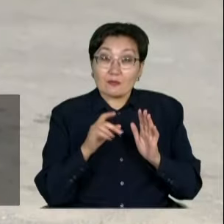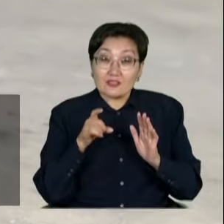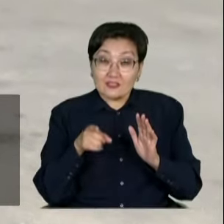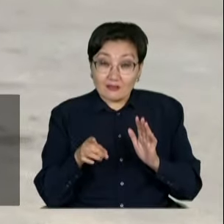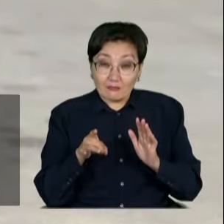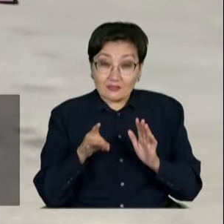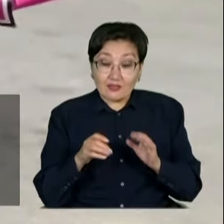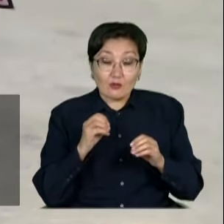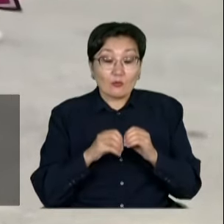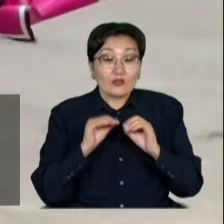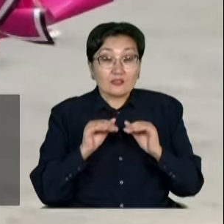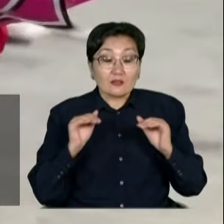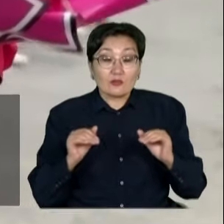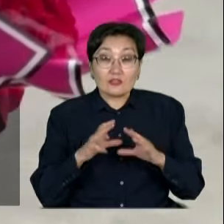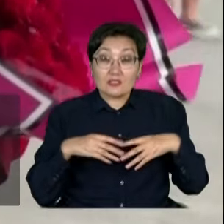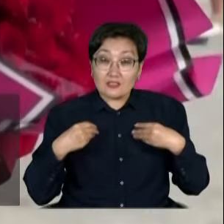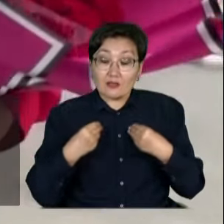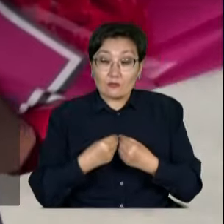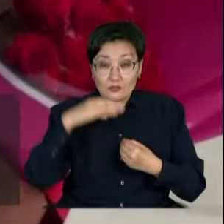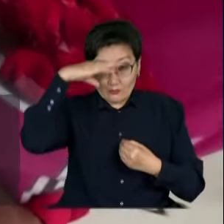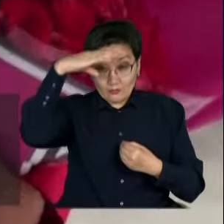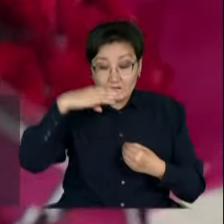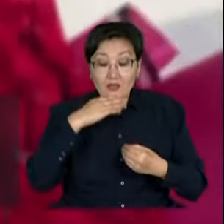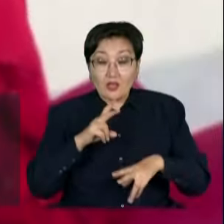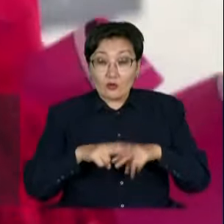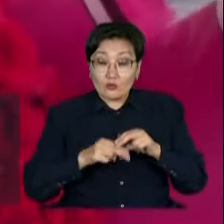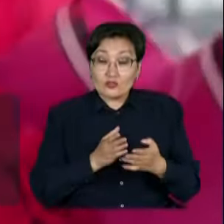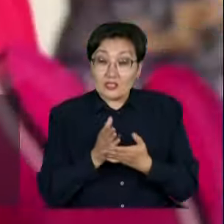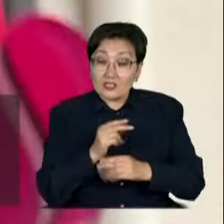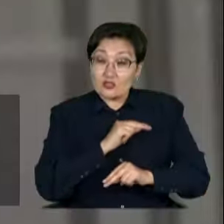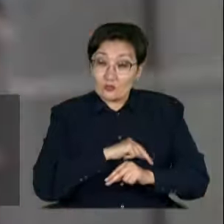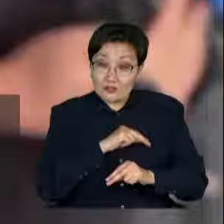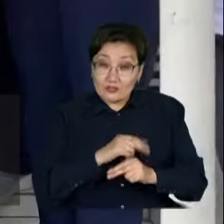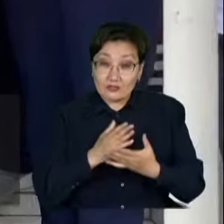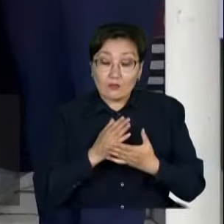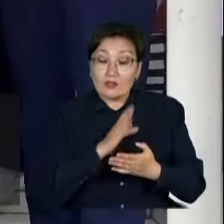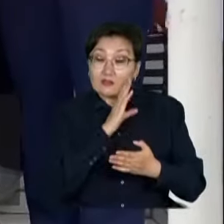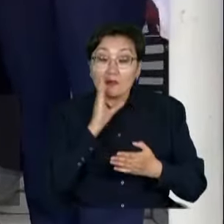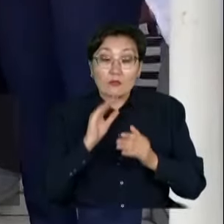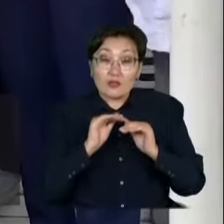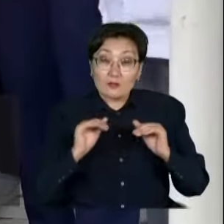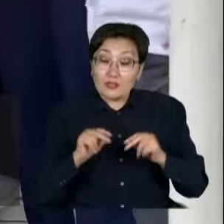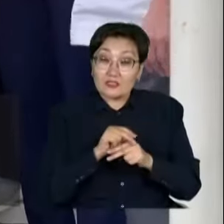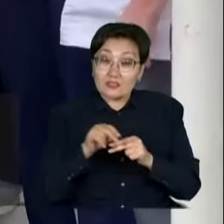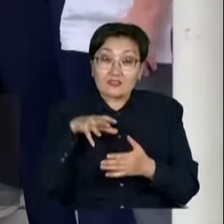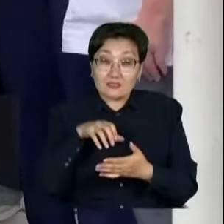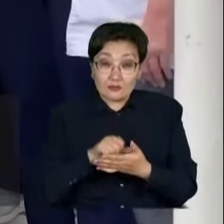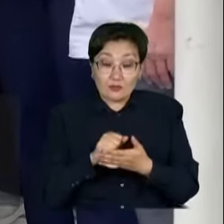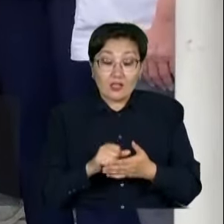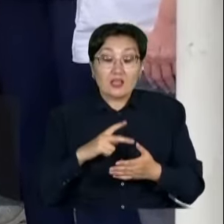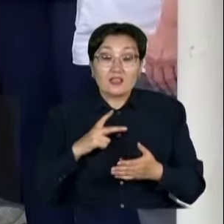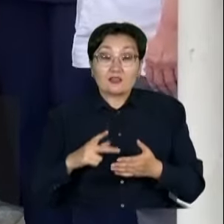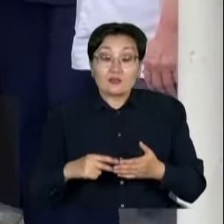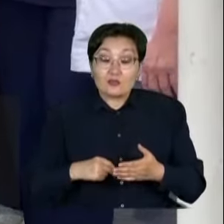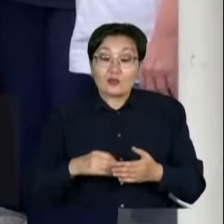Айта кетейік, 10 балалы орданың отағасы құрылыс саласында қызметте екен, отанасы балалардың тәрбиесінде. Қыздың